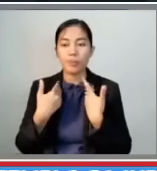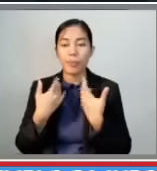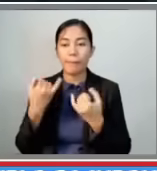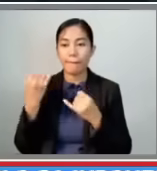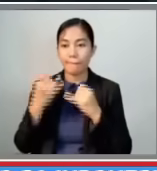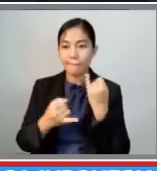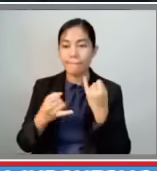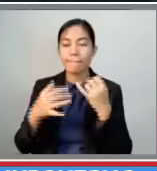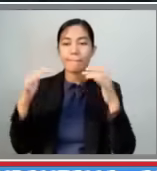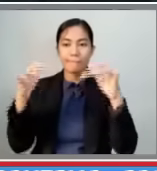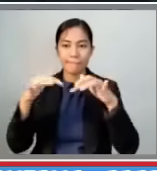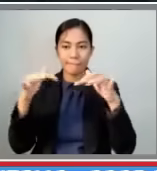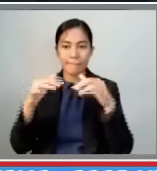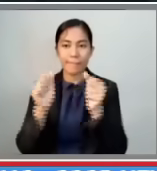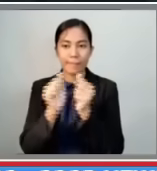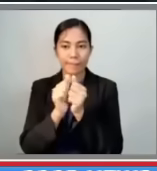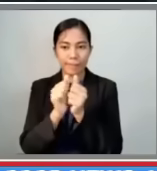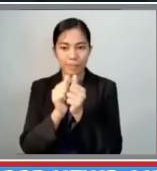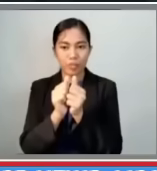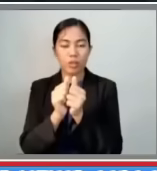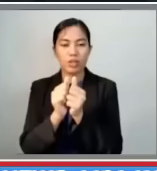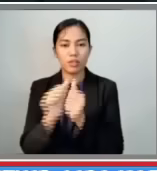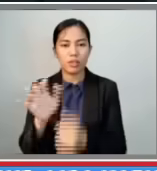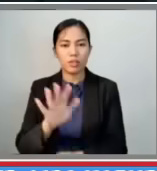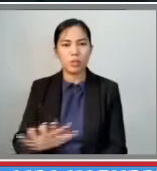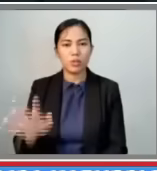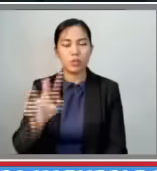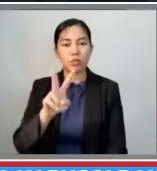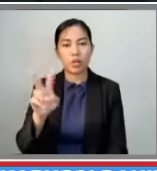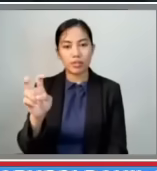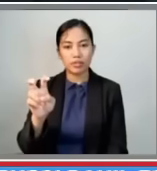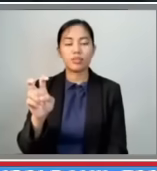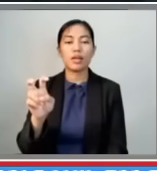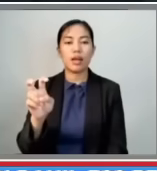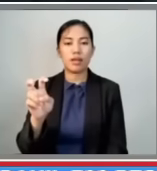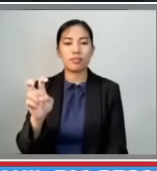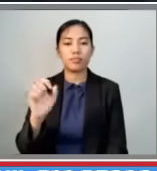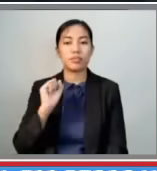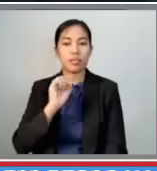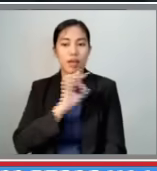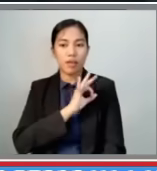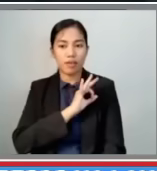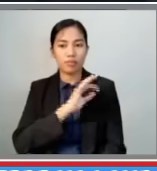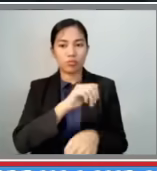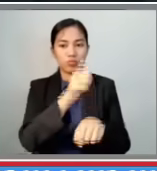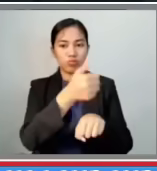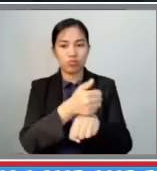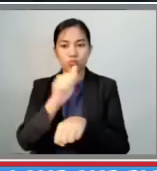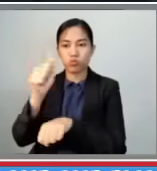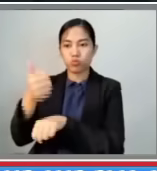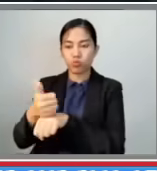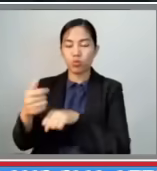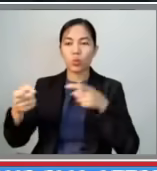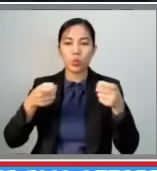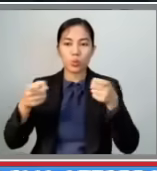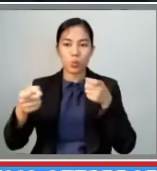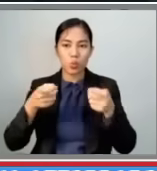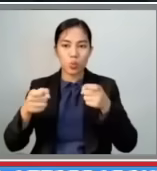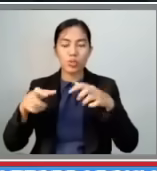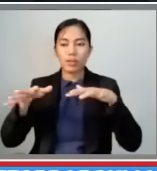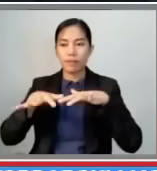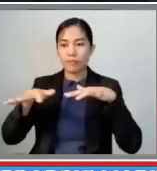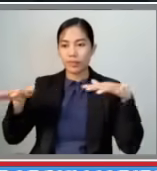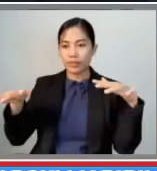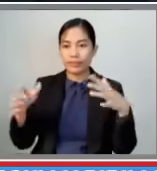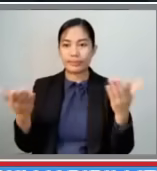mga mahigit 200 traffic personnel na itatalaga, i-dedicate na traffic management po dito sa Ciudad de